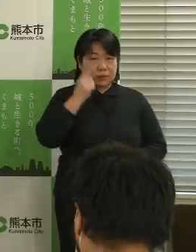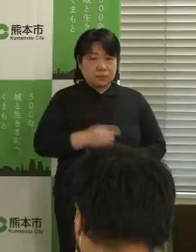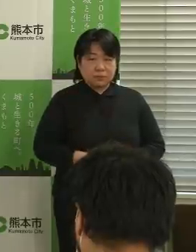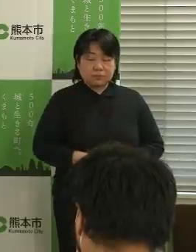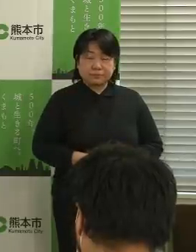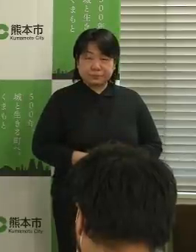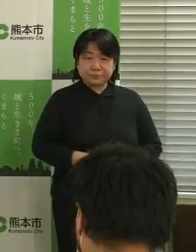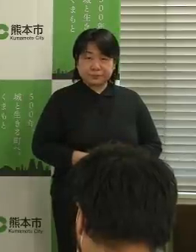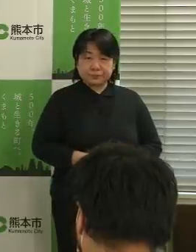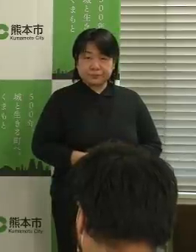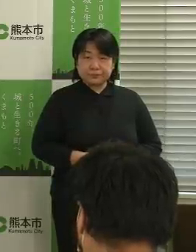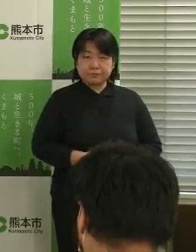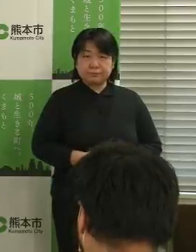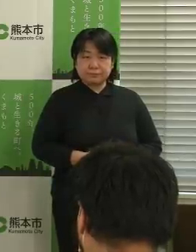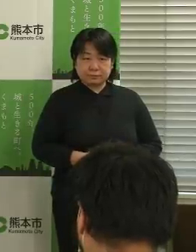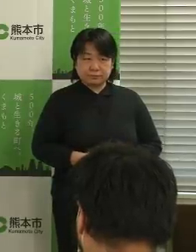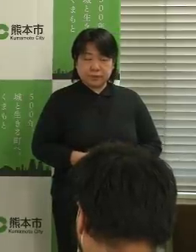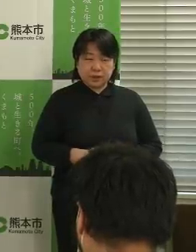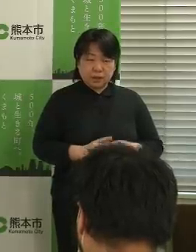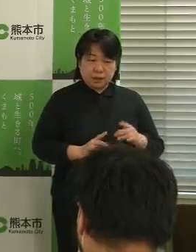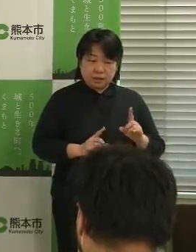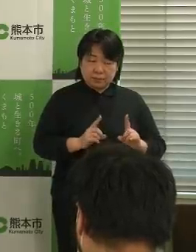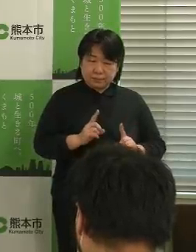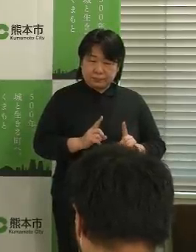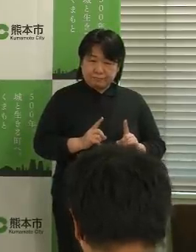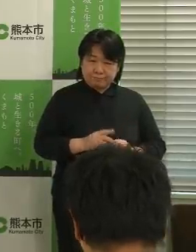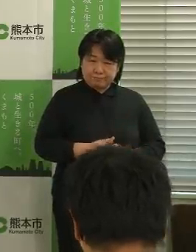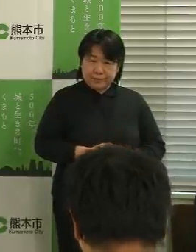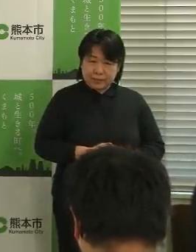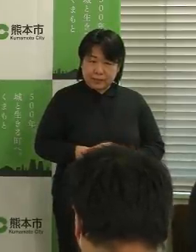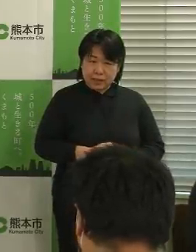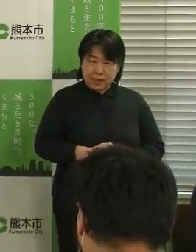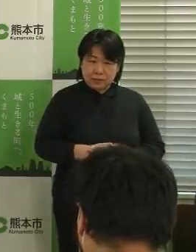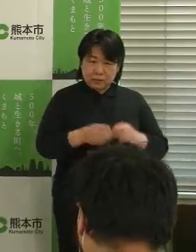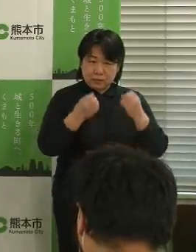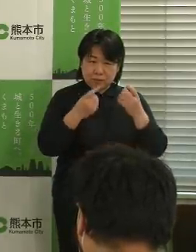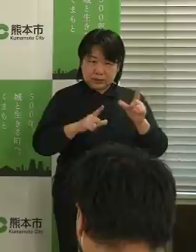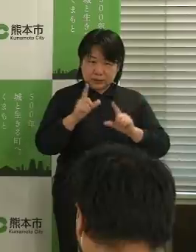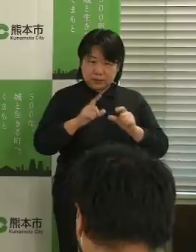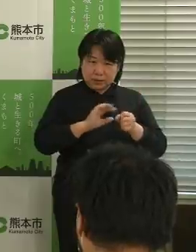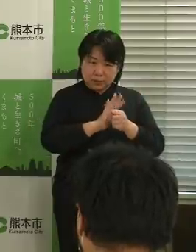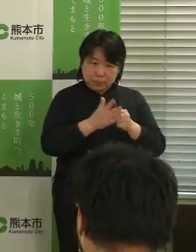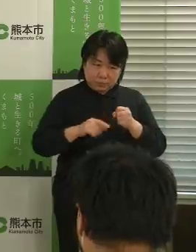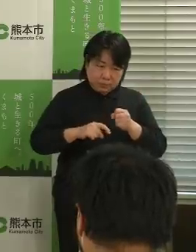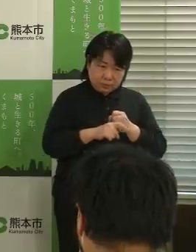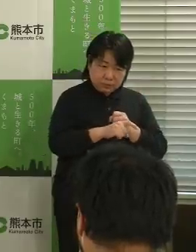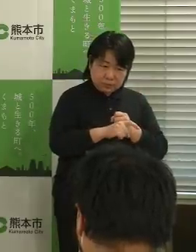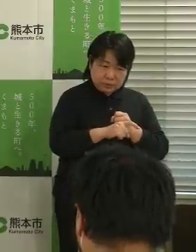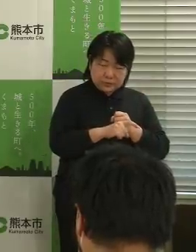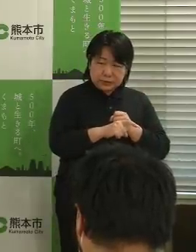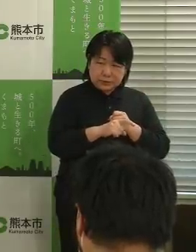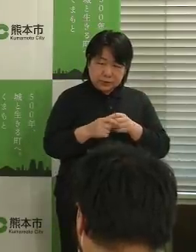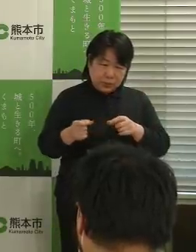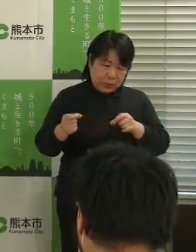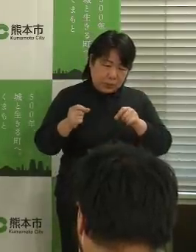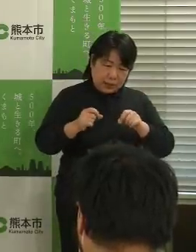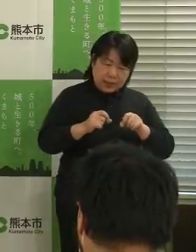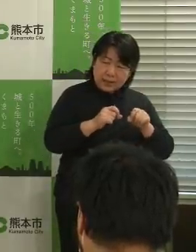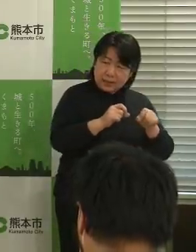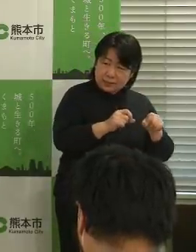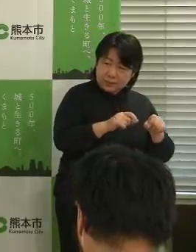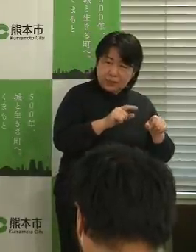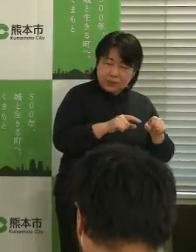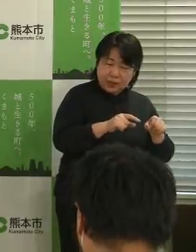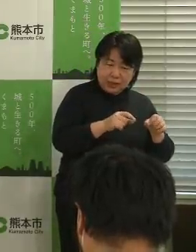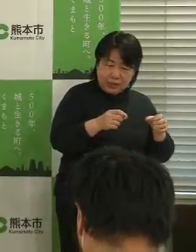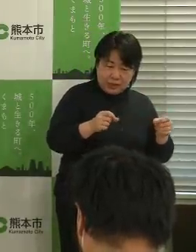。で、とにかく新型コロナウイルスの影響がですね、やっぱり日増しにこう